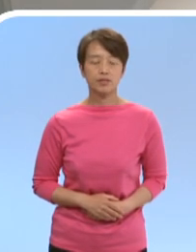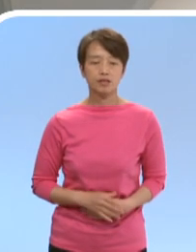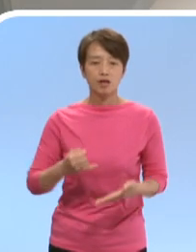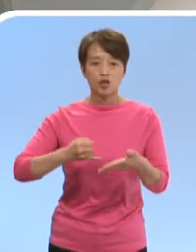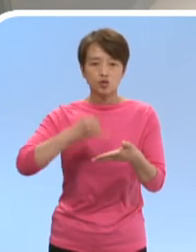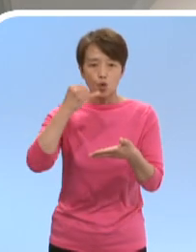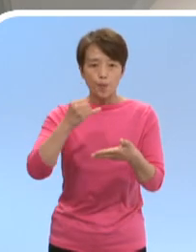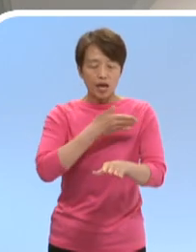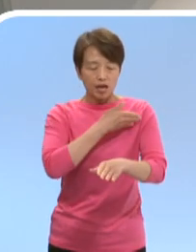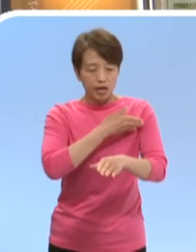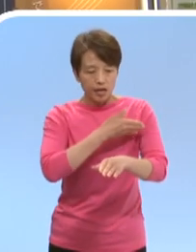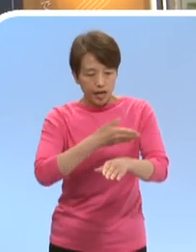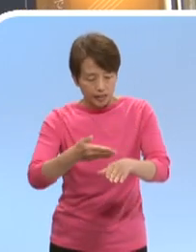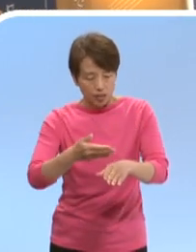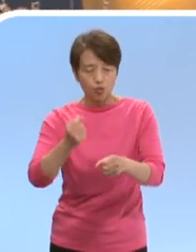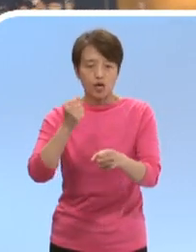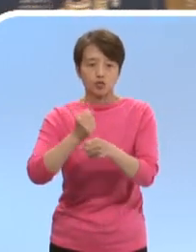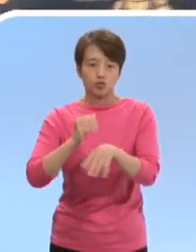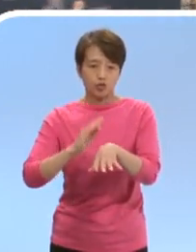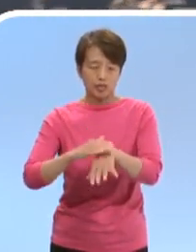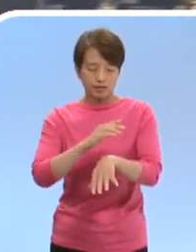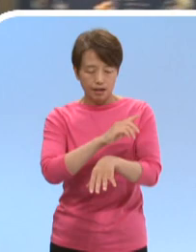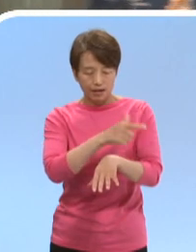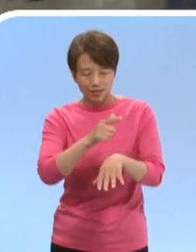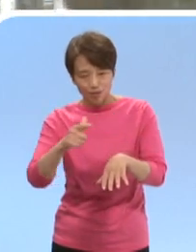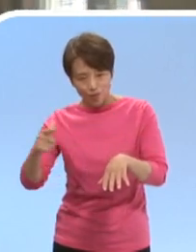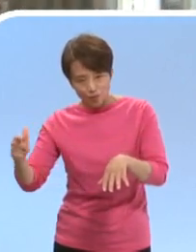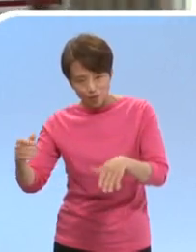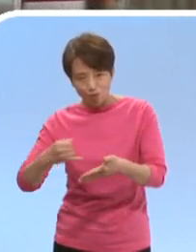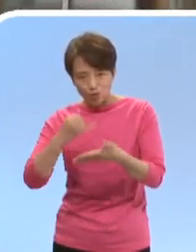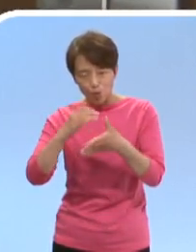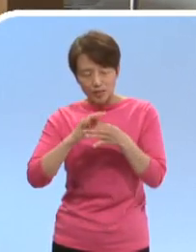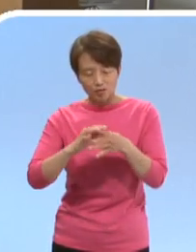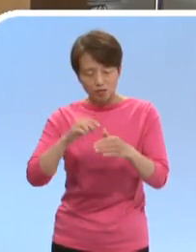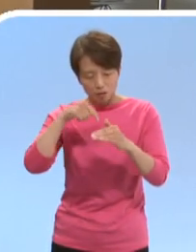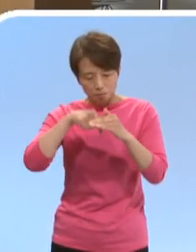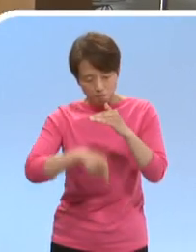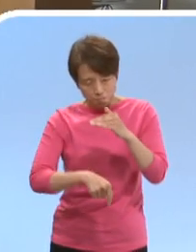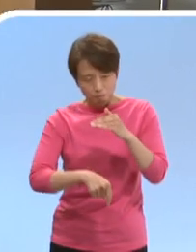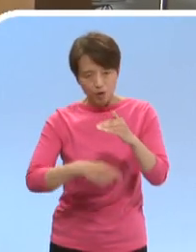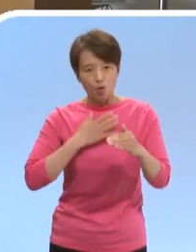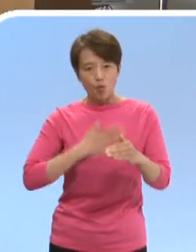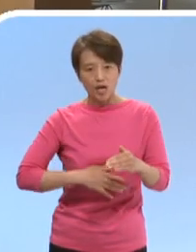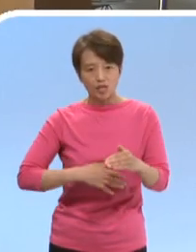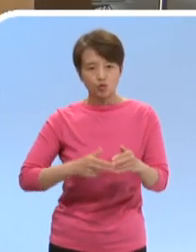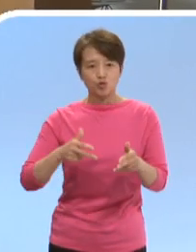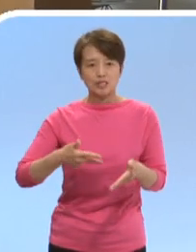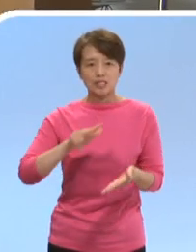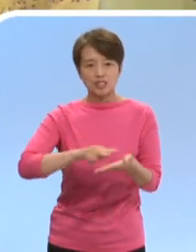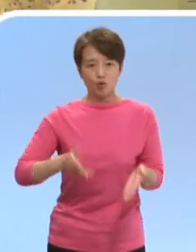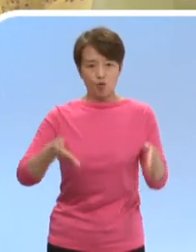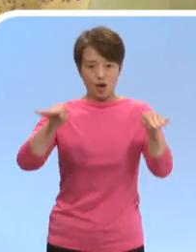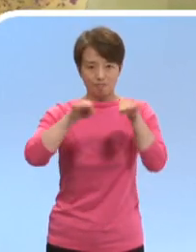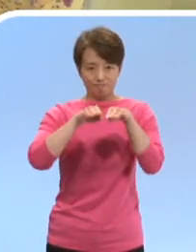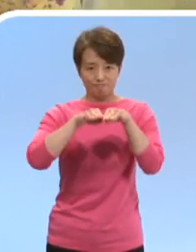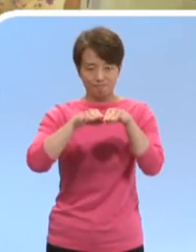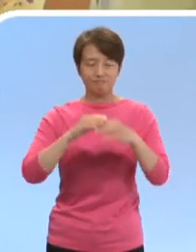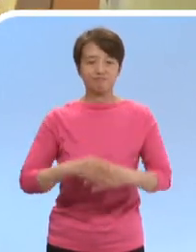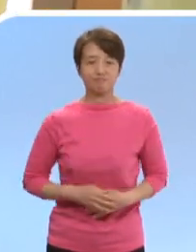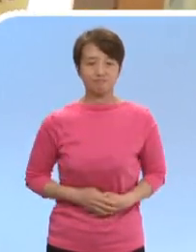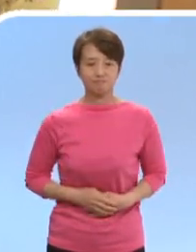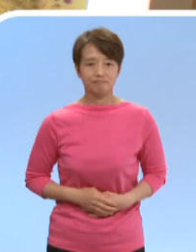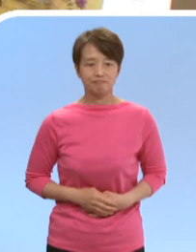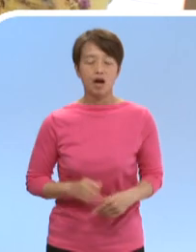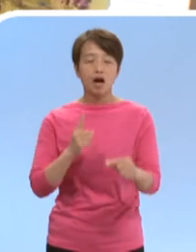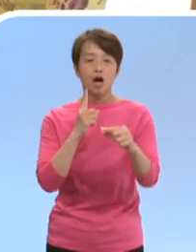そうめんの歴史や伝統的な製法などそうめんのことなら何でもわかる資料館なんです。 この中ご覧